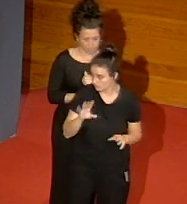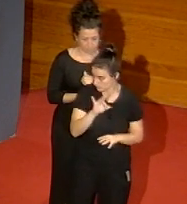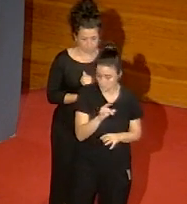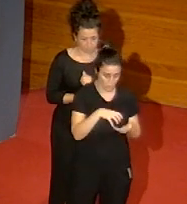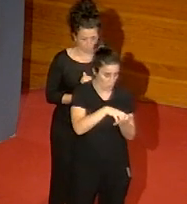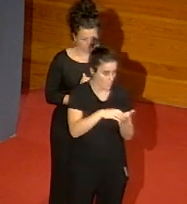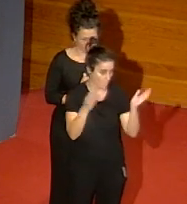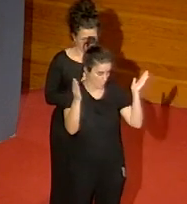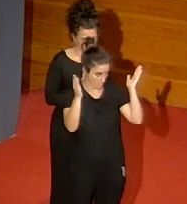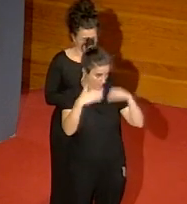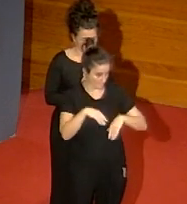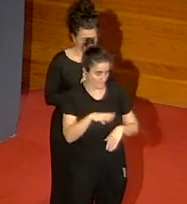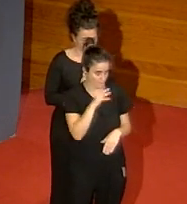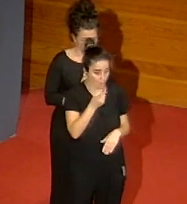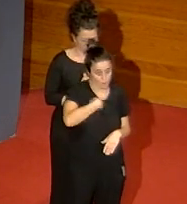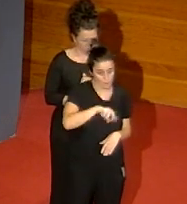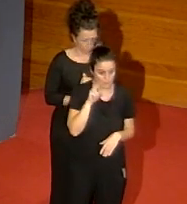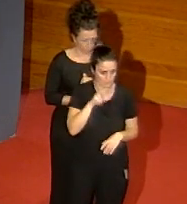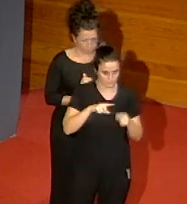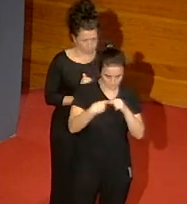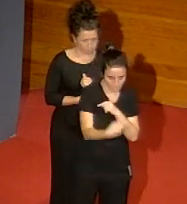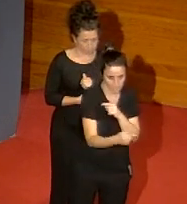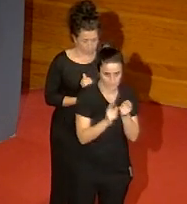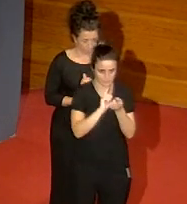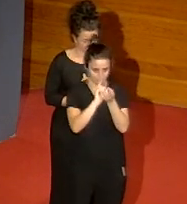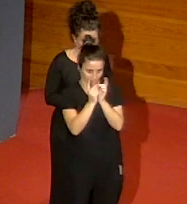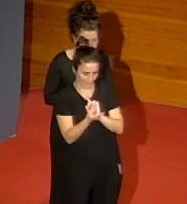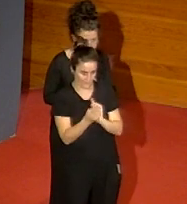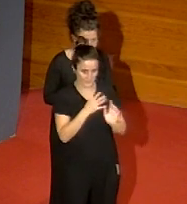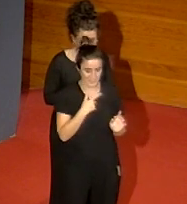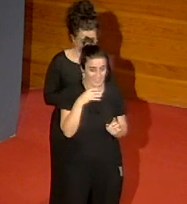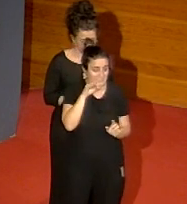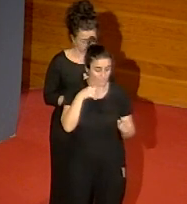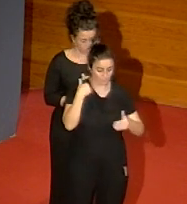gainera egunero ikusten ari garen zerbait da, ez? Eta mendeak aurrera egin ahala,